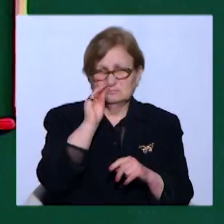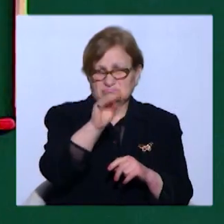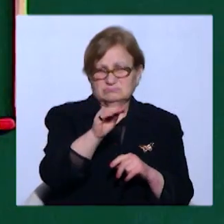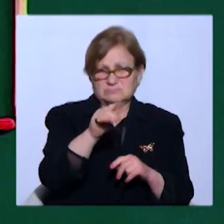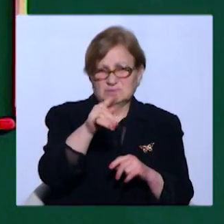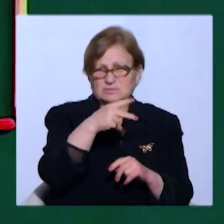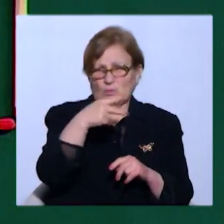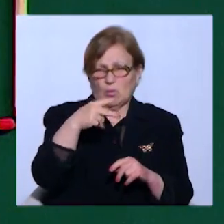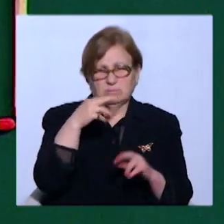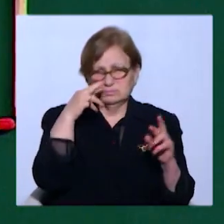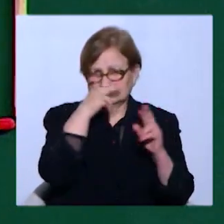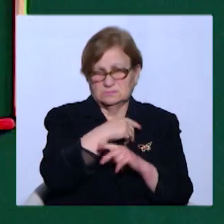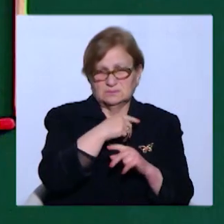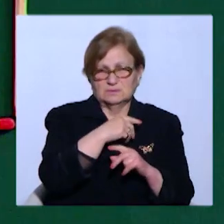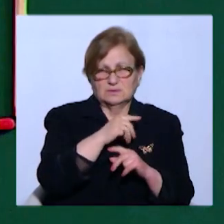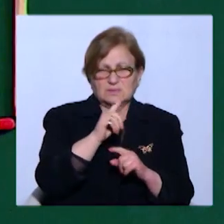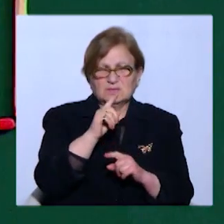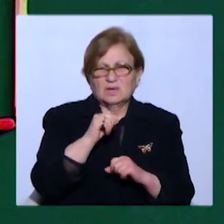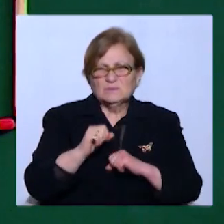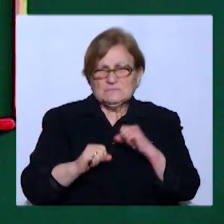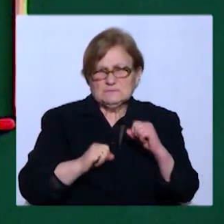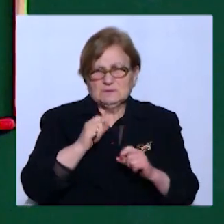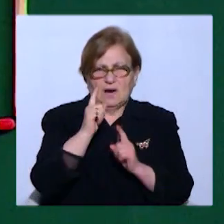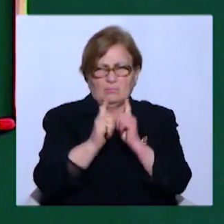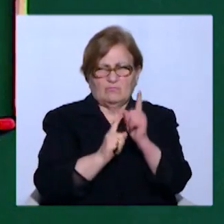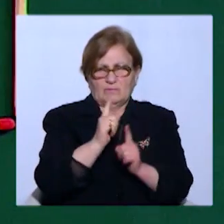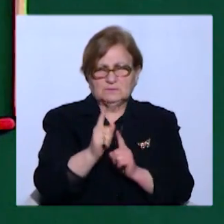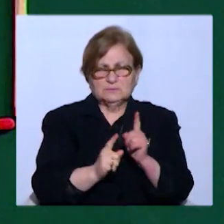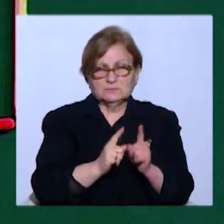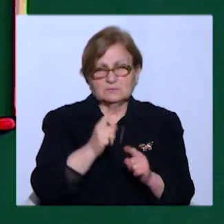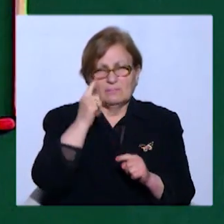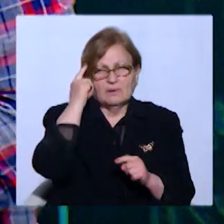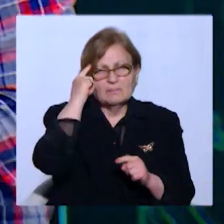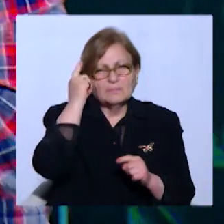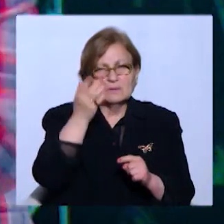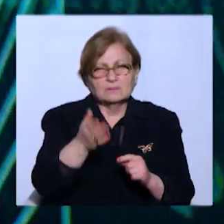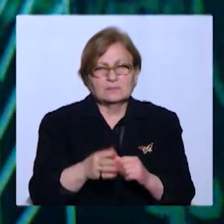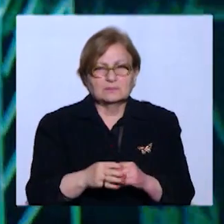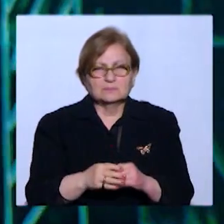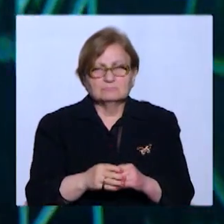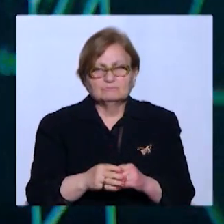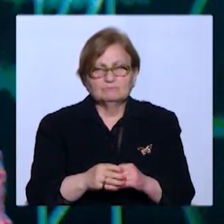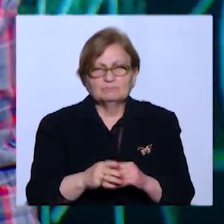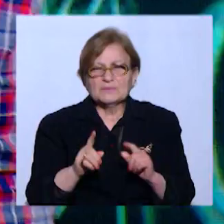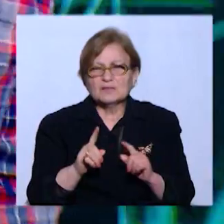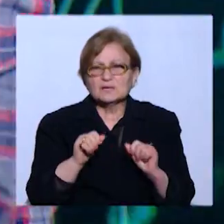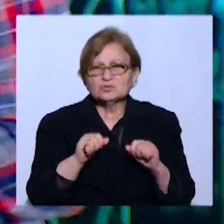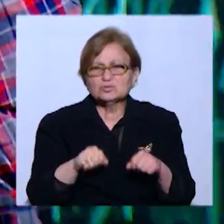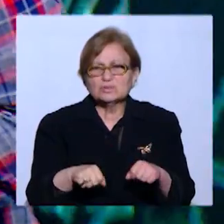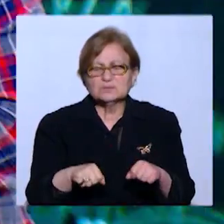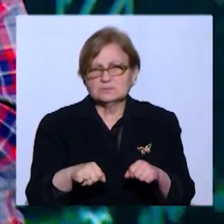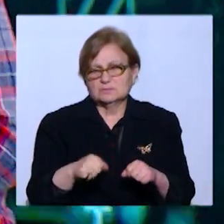ჩაწერილი უტოლობა. ავდგეთ და რამენაირად გამოვასწოროთ. აბა დავფიქრდეთ. რა